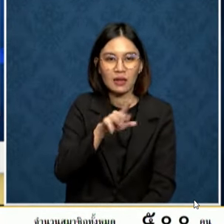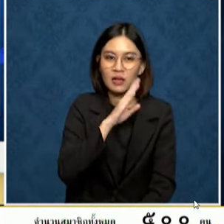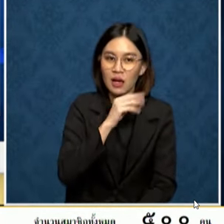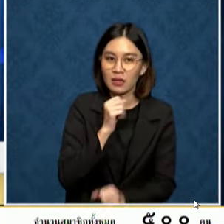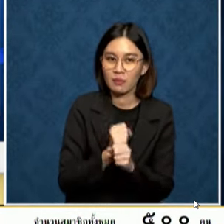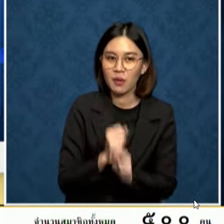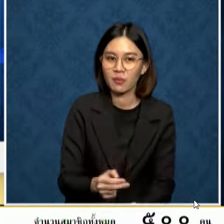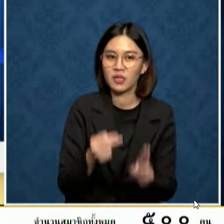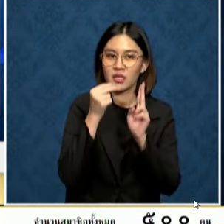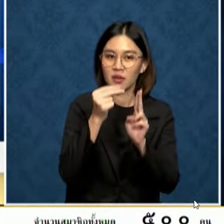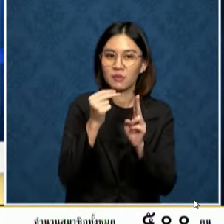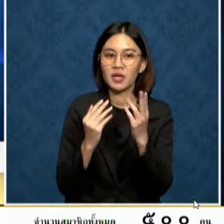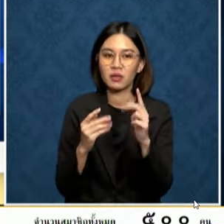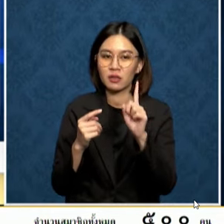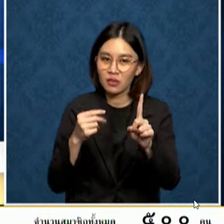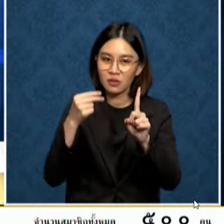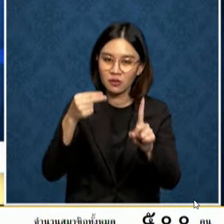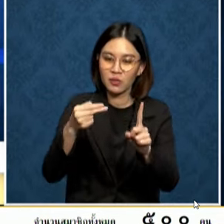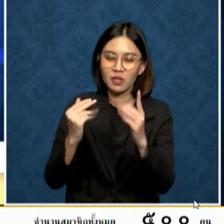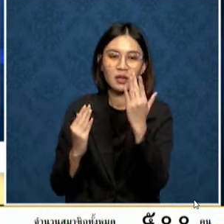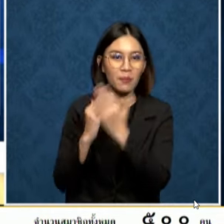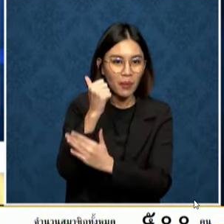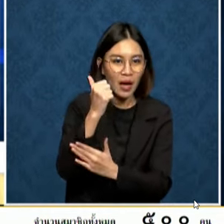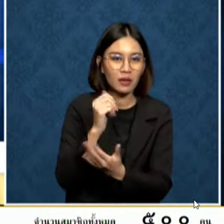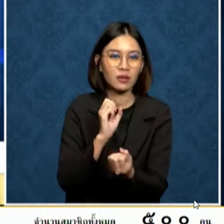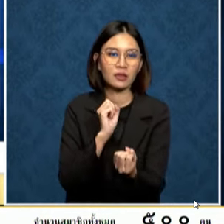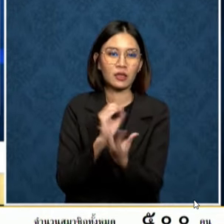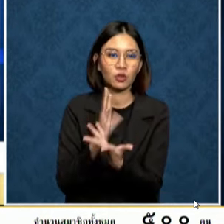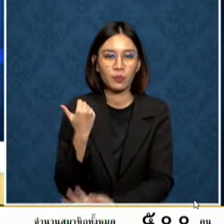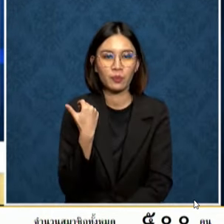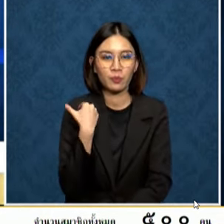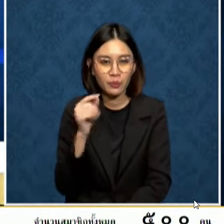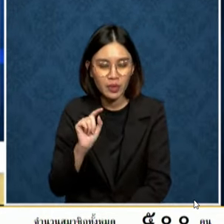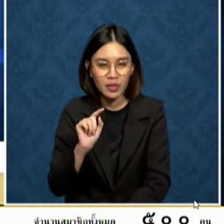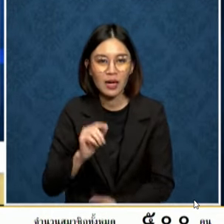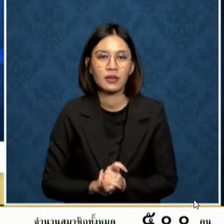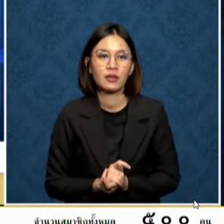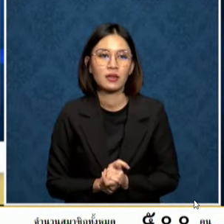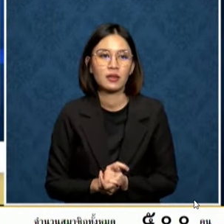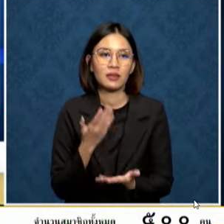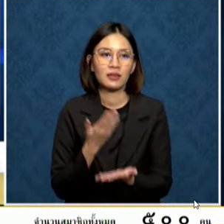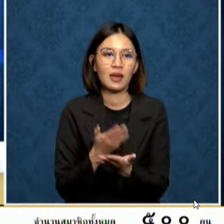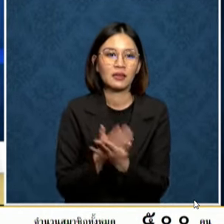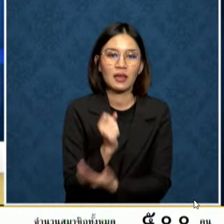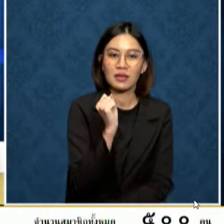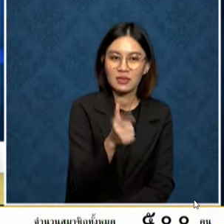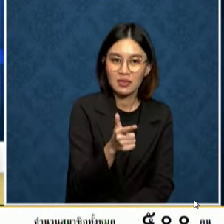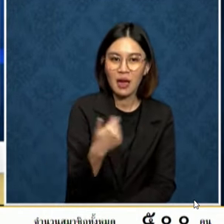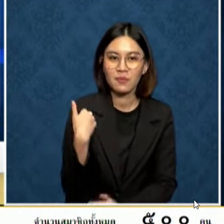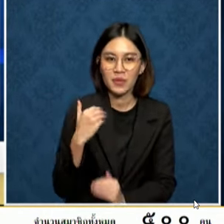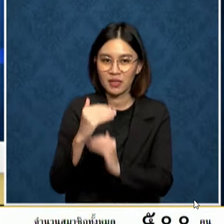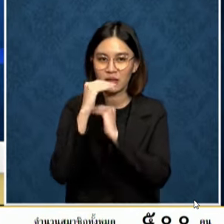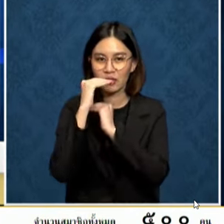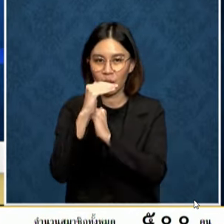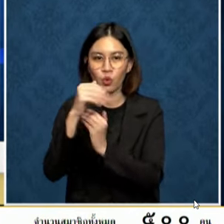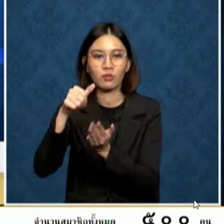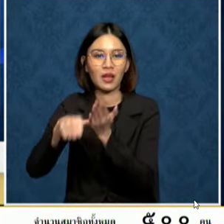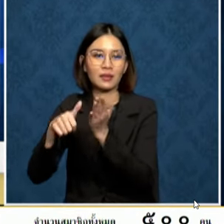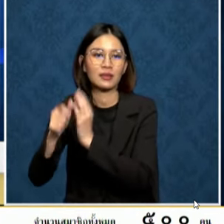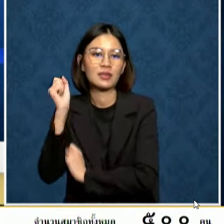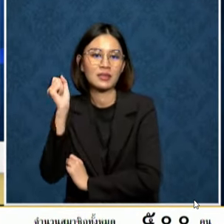000าทใช้ได้สำเด็ปุ๊บเราจะเจอผลกระทบอะไรบ้างใช้เงินปุ๊บออห ทำกรอบใช้นี่ปับนี่